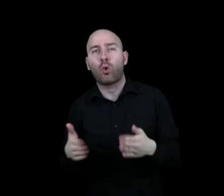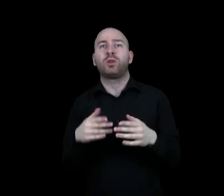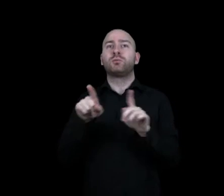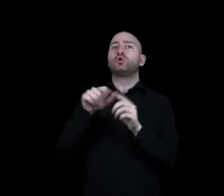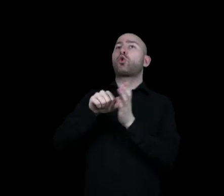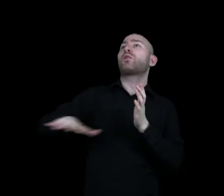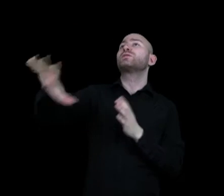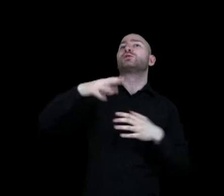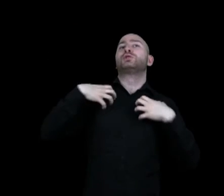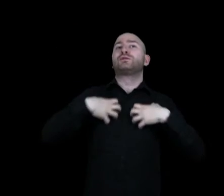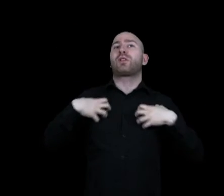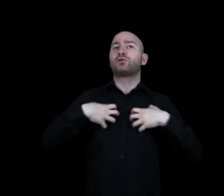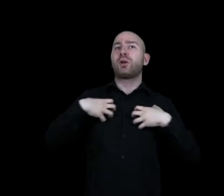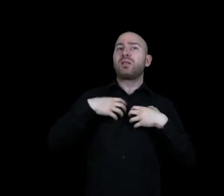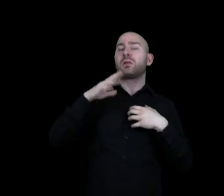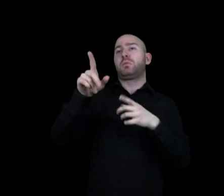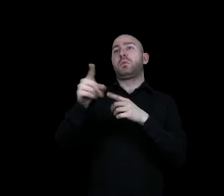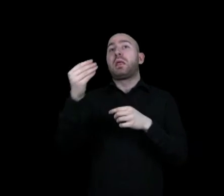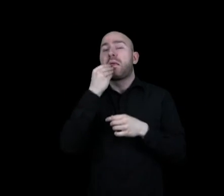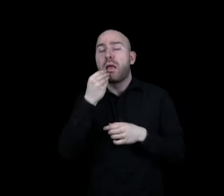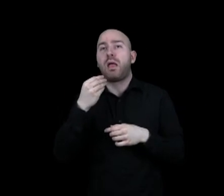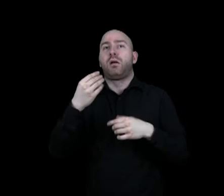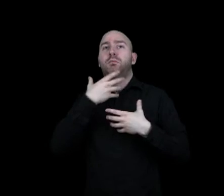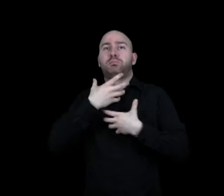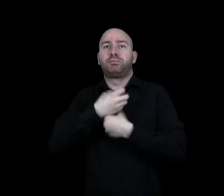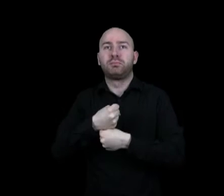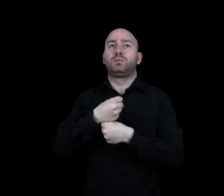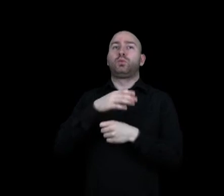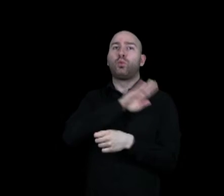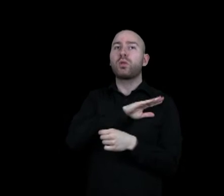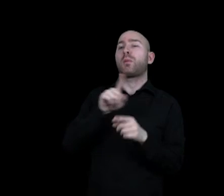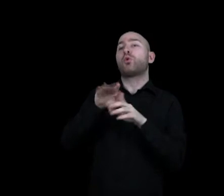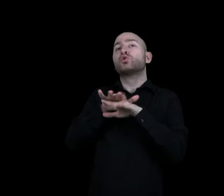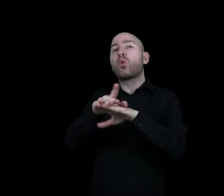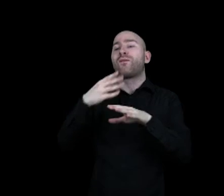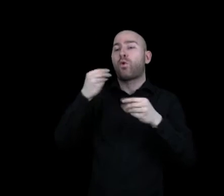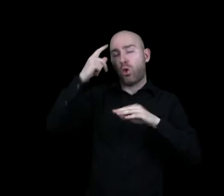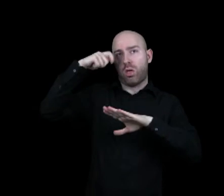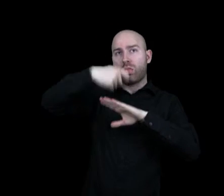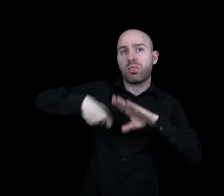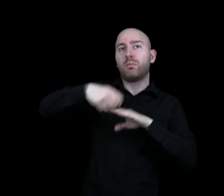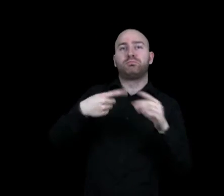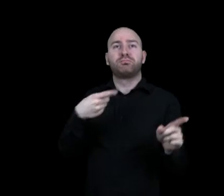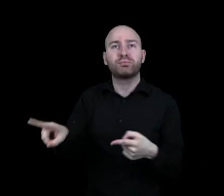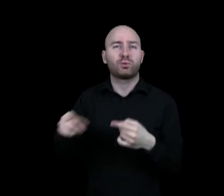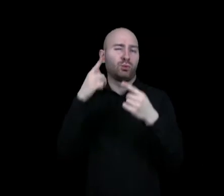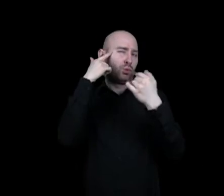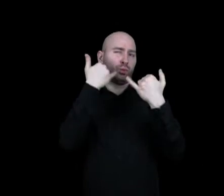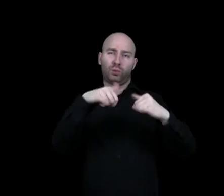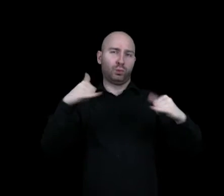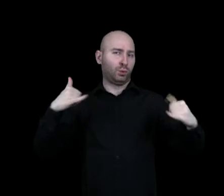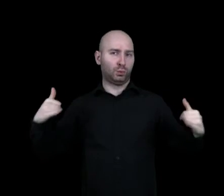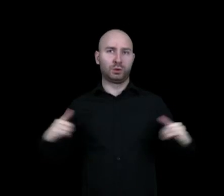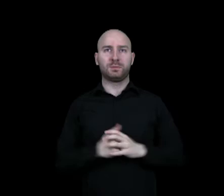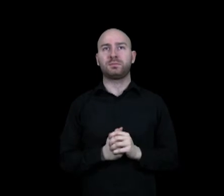środowiska. Zwierzęta mogą się udławić, żółwie mogą utonąć, bo je połkną lub się zaplączą i tak dalej. Zostaje więc